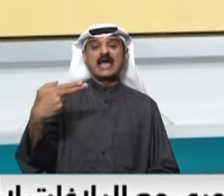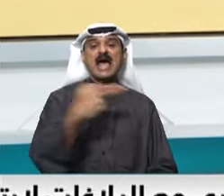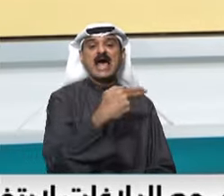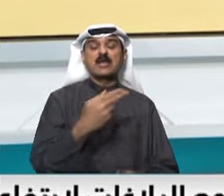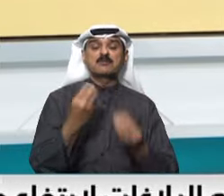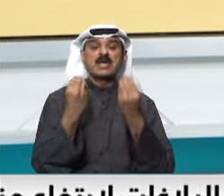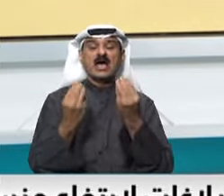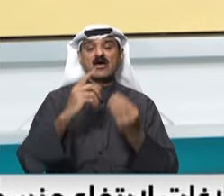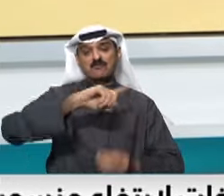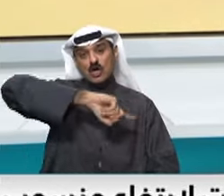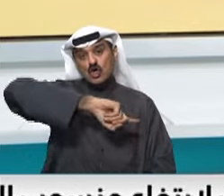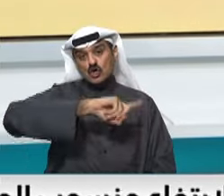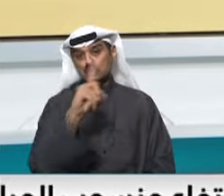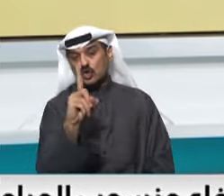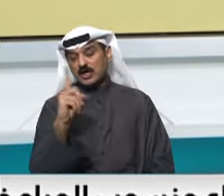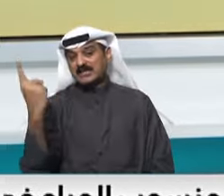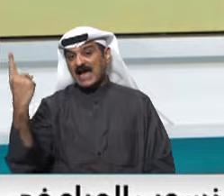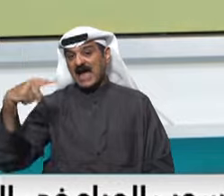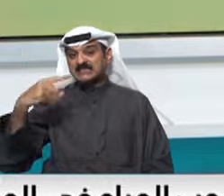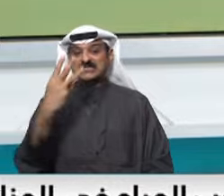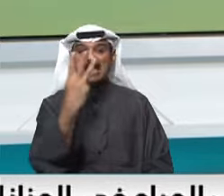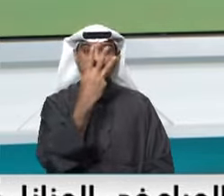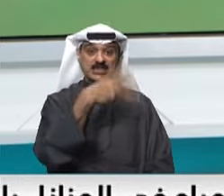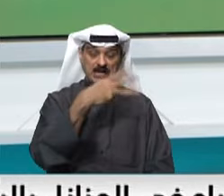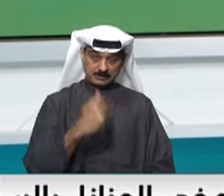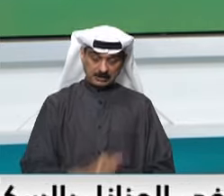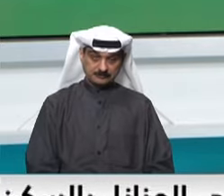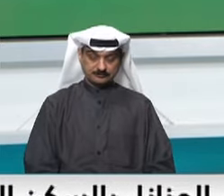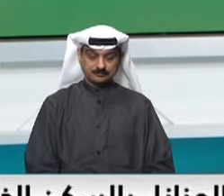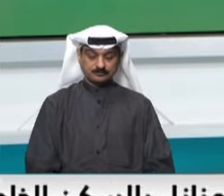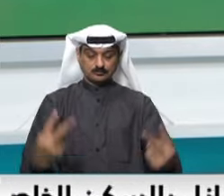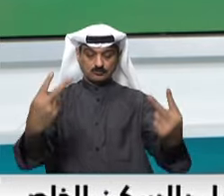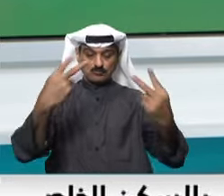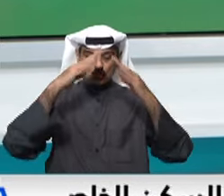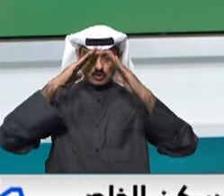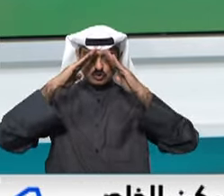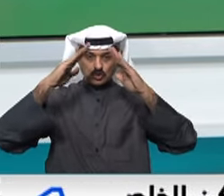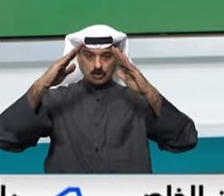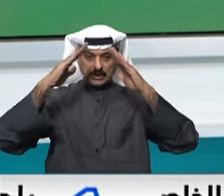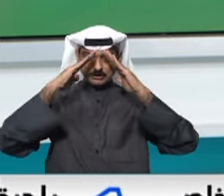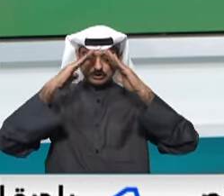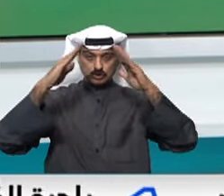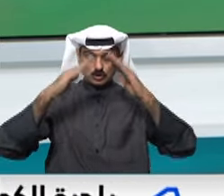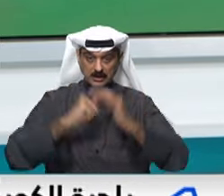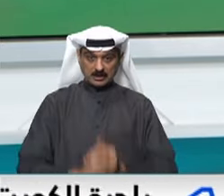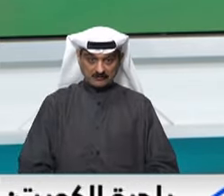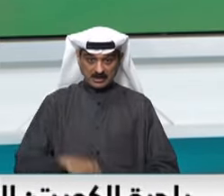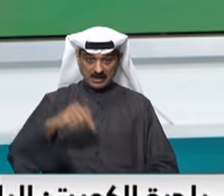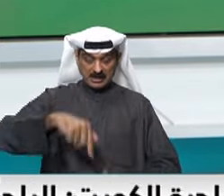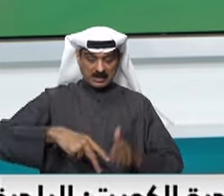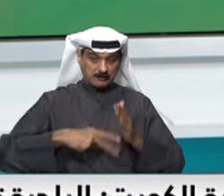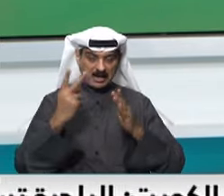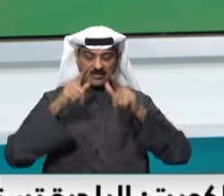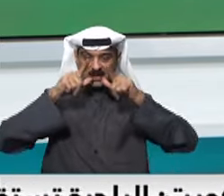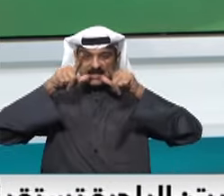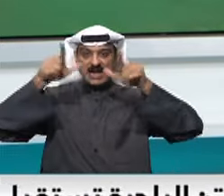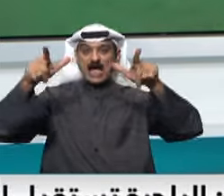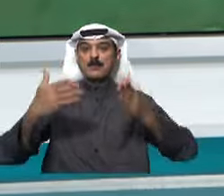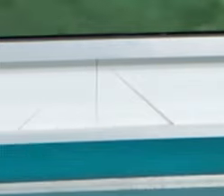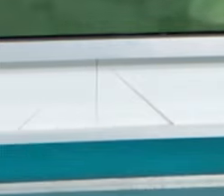من 10 إلى 30 كيلومتر في الساعة. أعزائي المشاهدين أشكركم على المتابعة، والآن نعود إلى الزملاء في الاستديو.